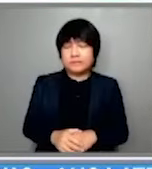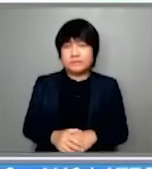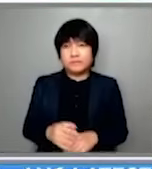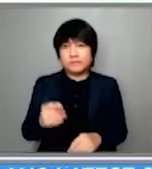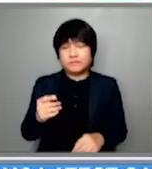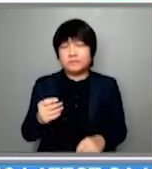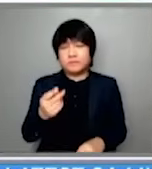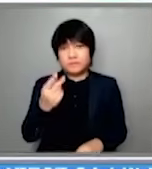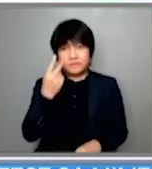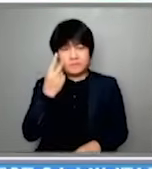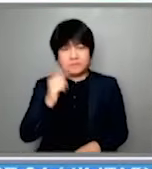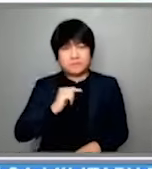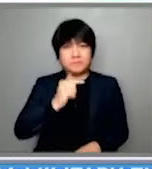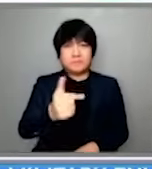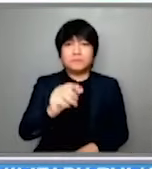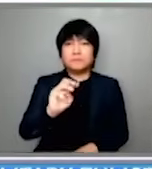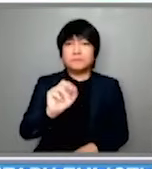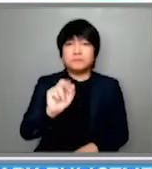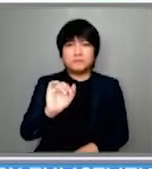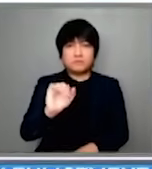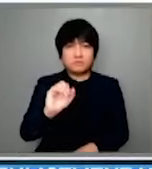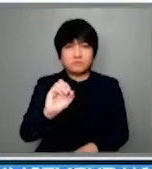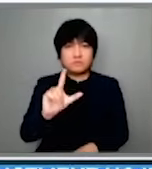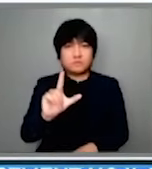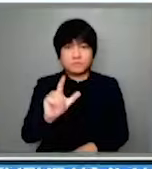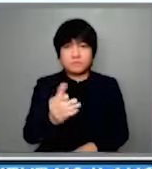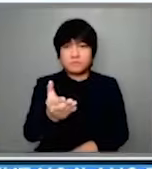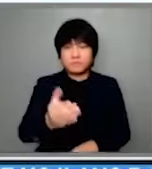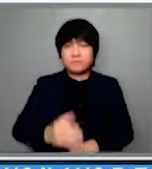ni Marisol Abdurrahman, exclusive.